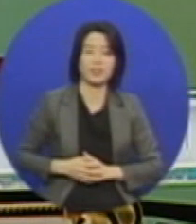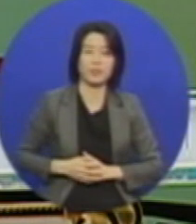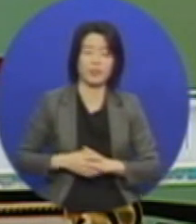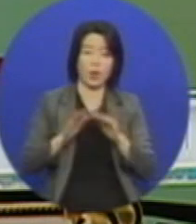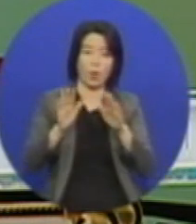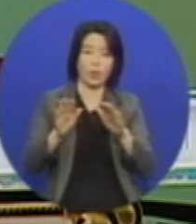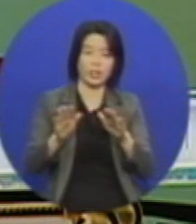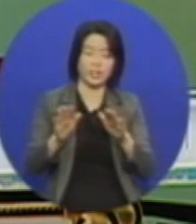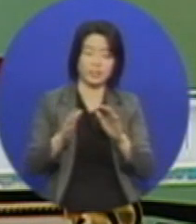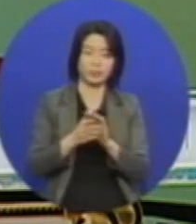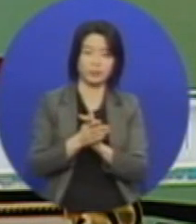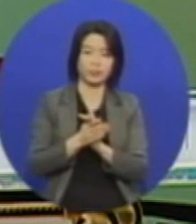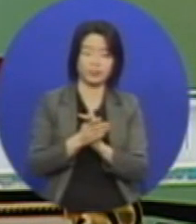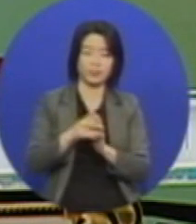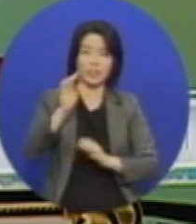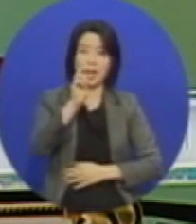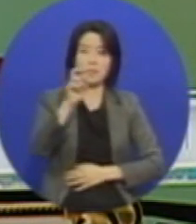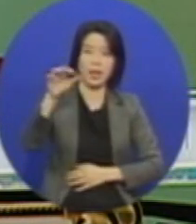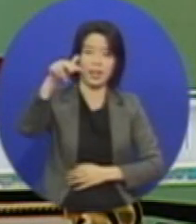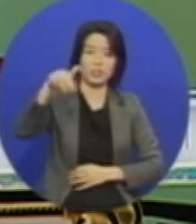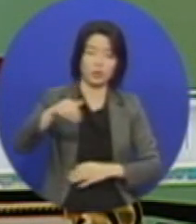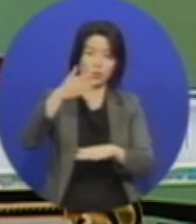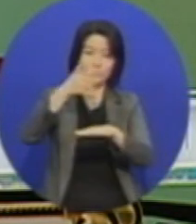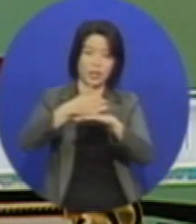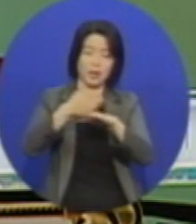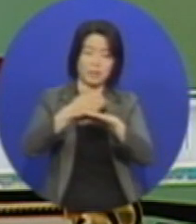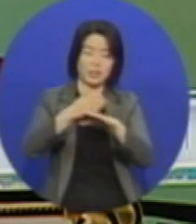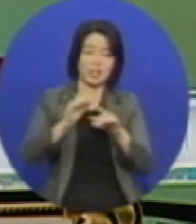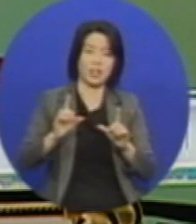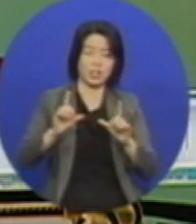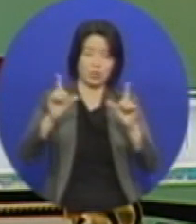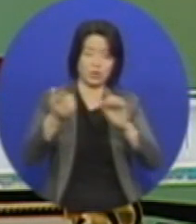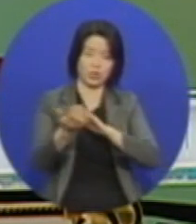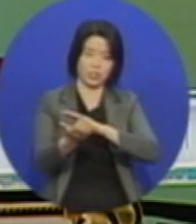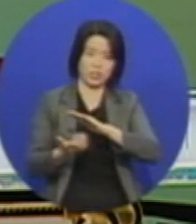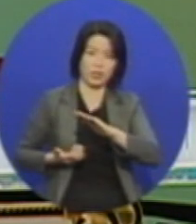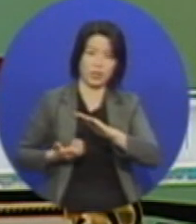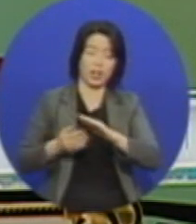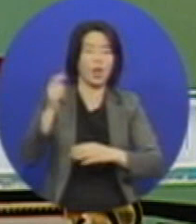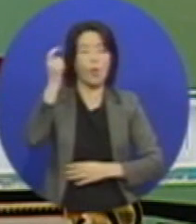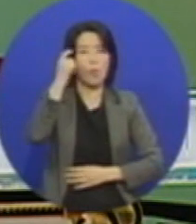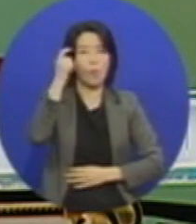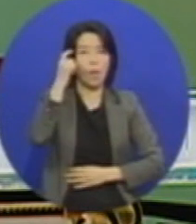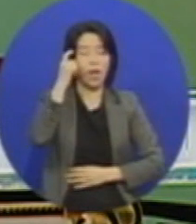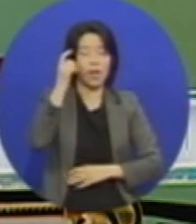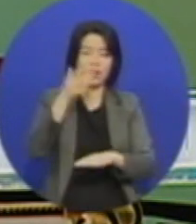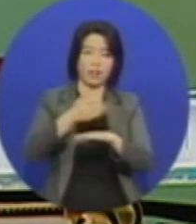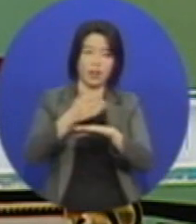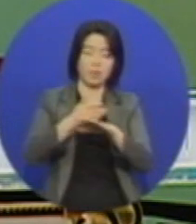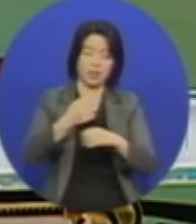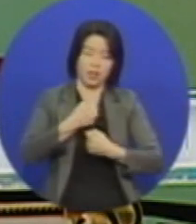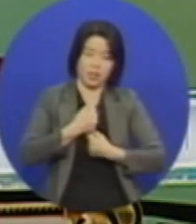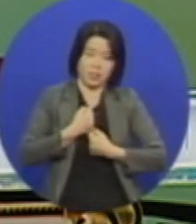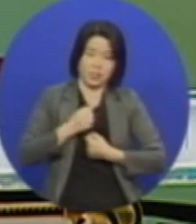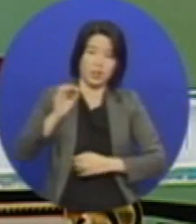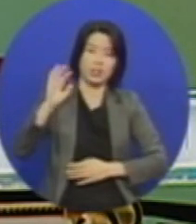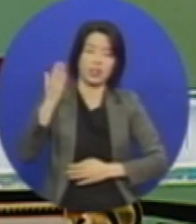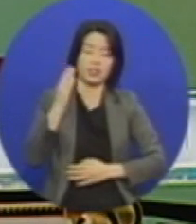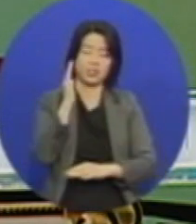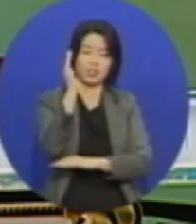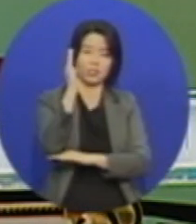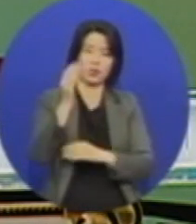오늘 맥주 감자 주위를 앞두고 우리가 왜 맥주 감자 주일을 지켜야 하는지에 대해서 설교를 드리려고